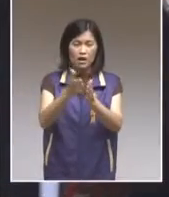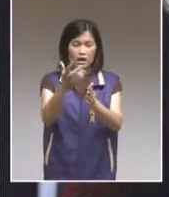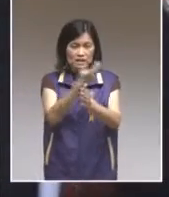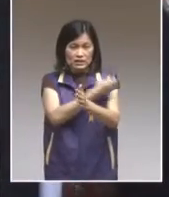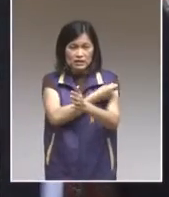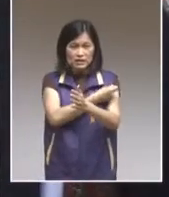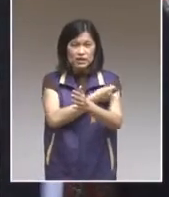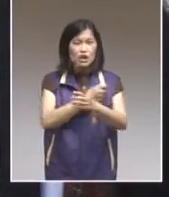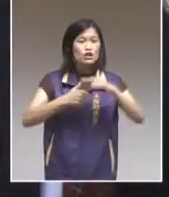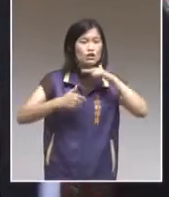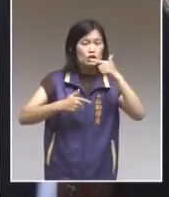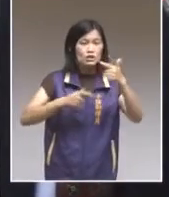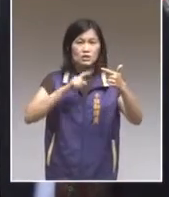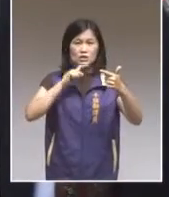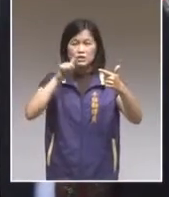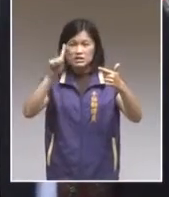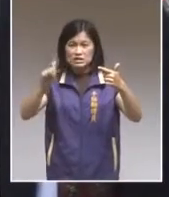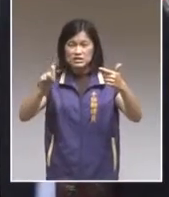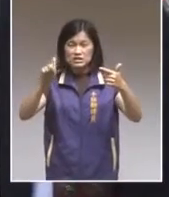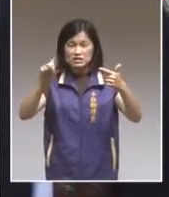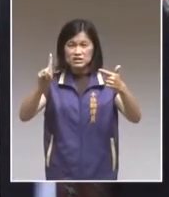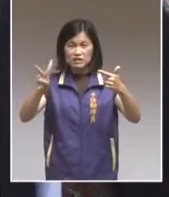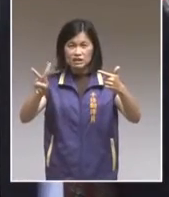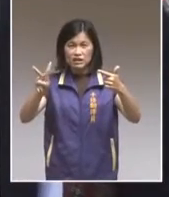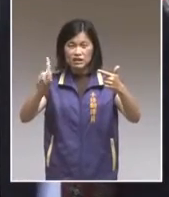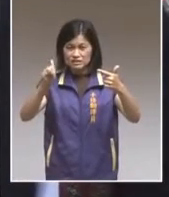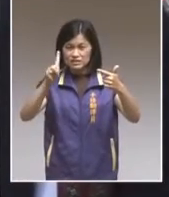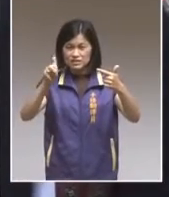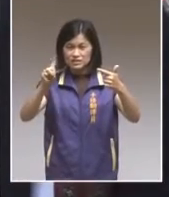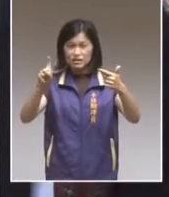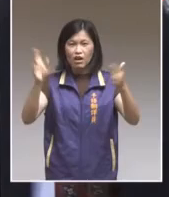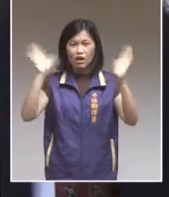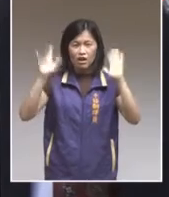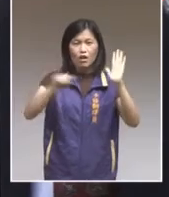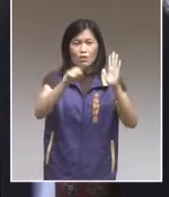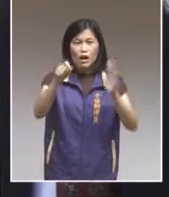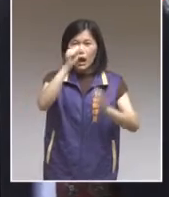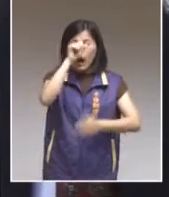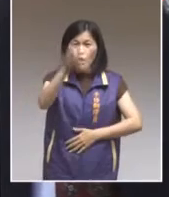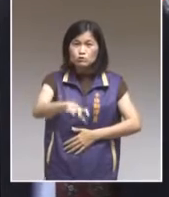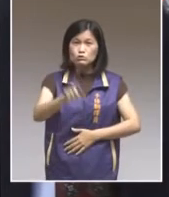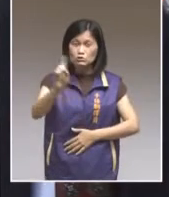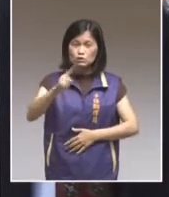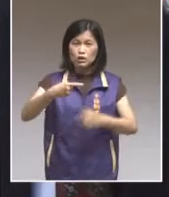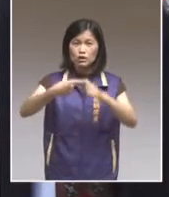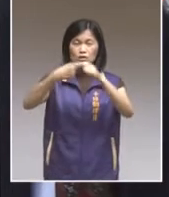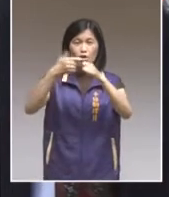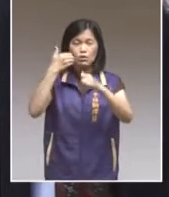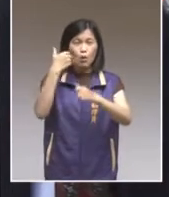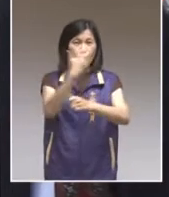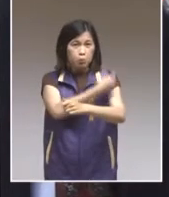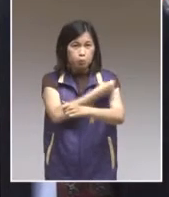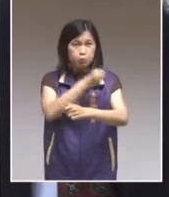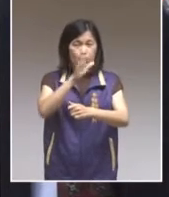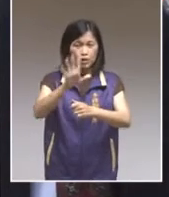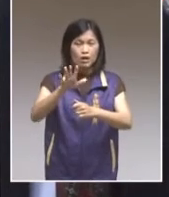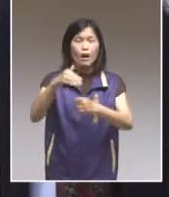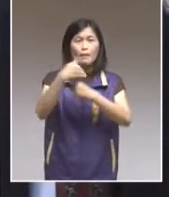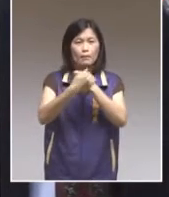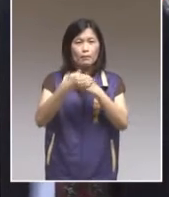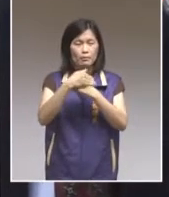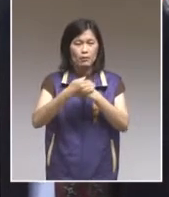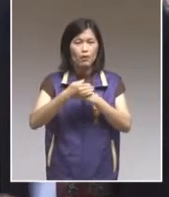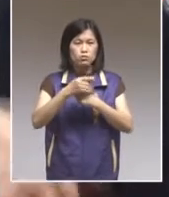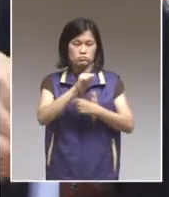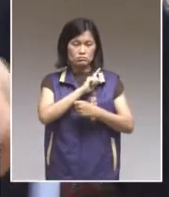的6到11岁的儿童有几个好处。第一个，如果施打疫苗可以保护自